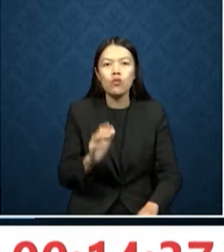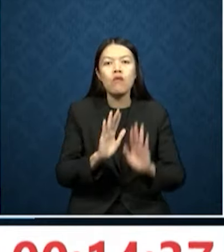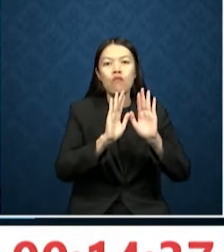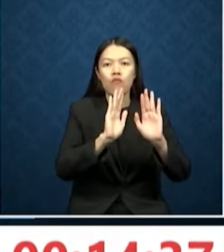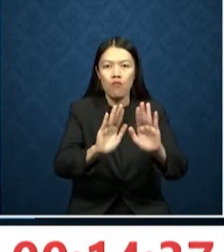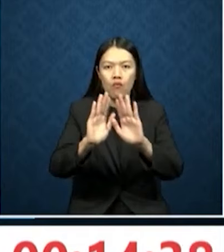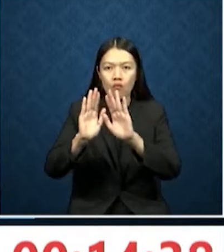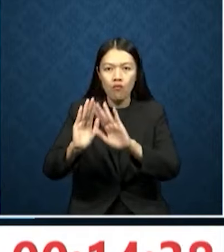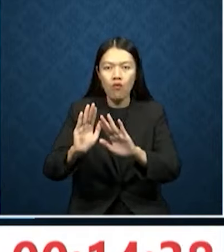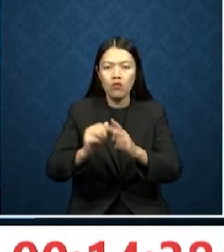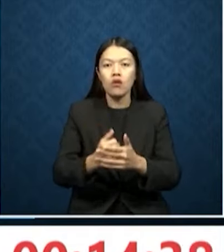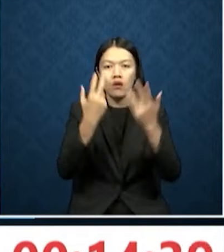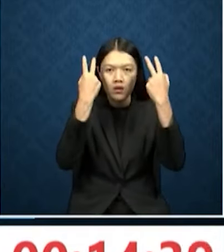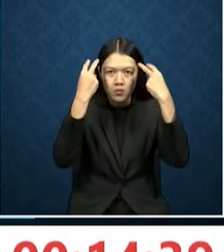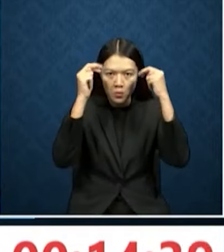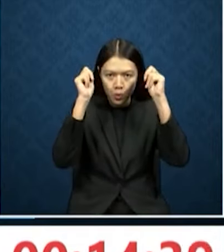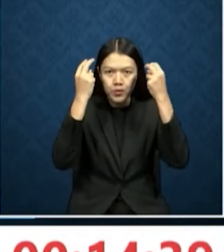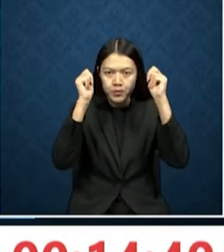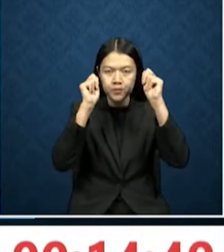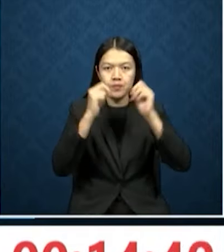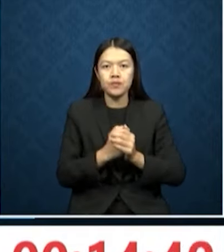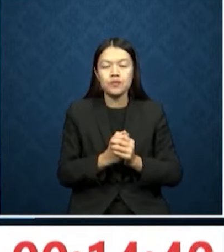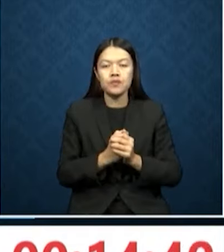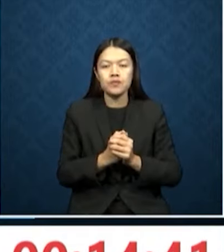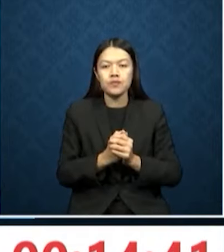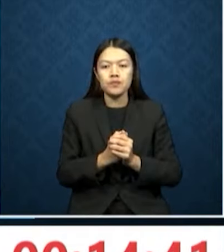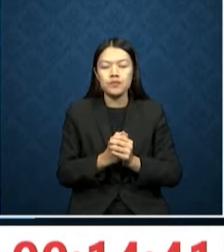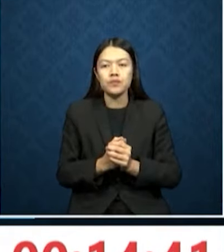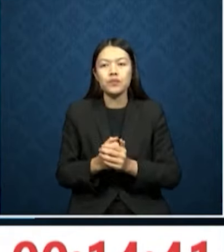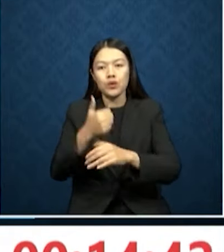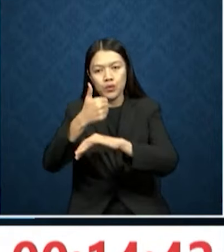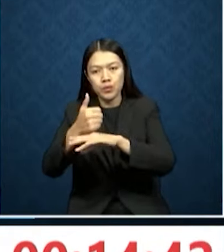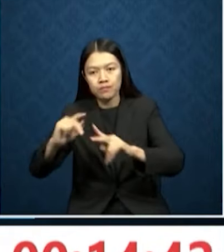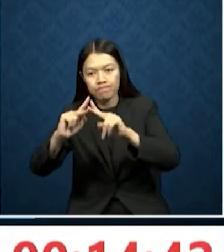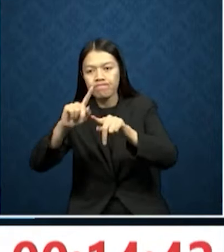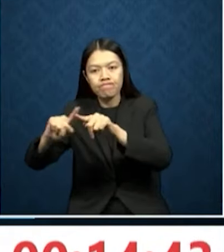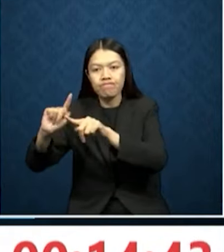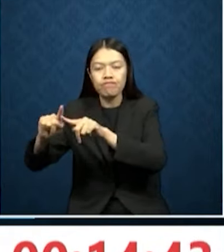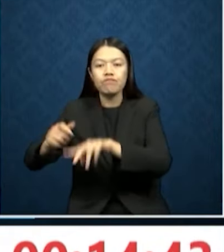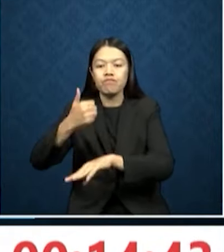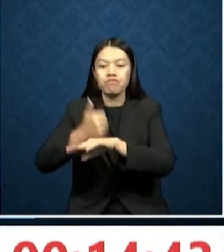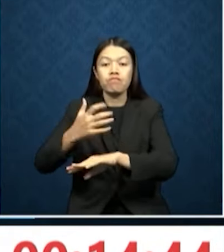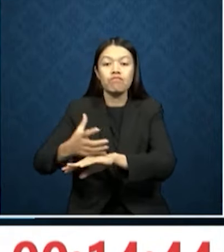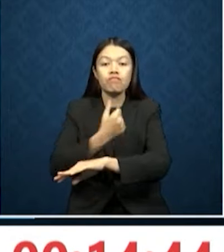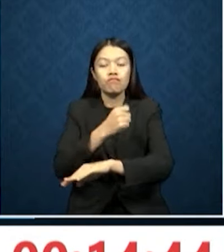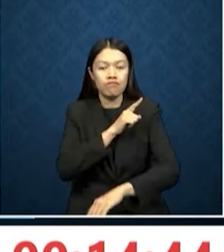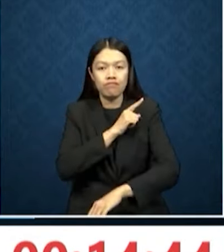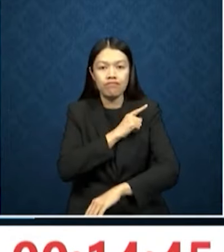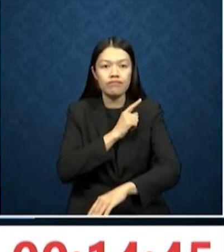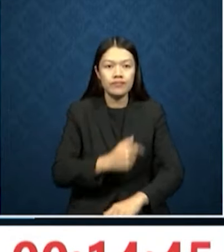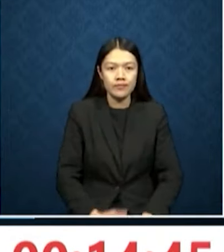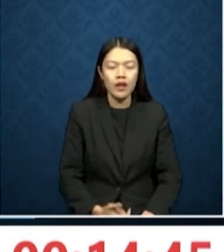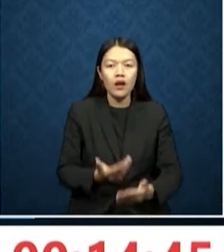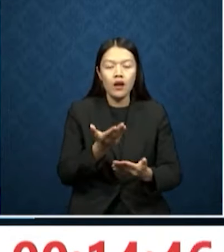ากไปยังท่านนายกรัฐมนตรีท่านรัฐมนตรีที่เกี่ยวข้องและหัวหน้าพรรคการเมืองที่รับผิดชอบ